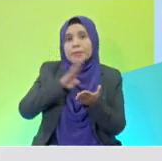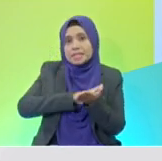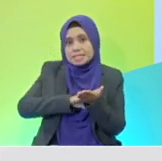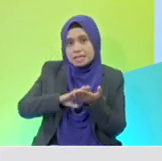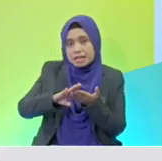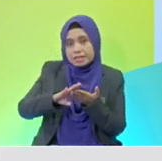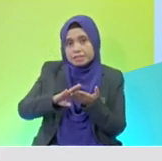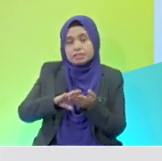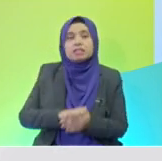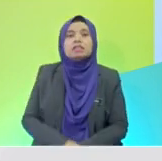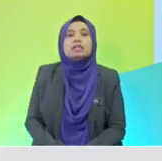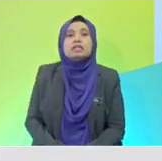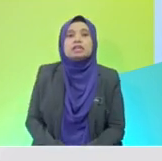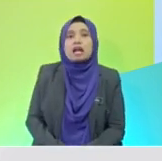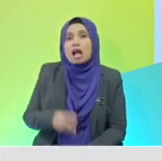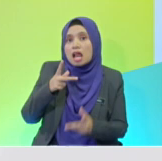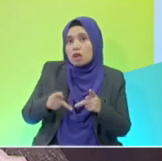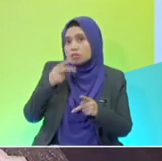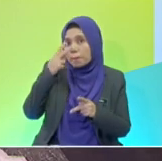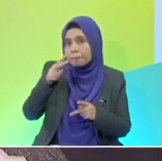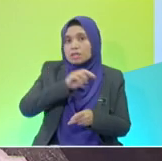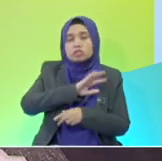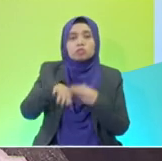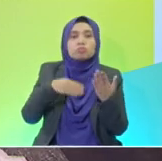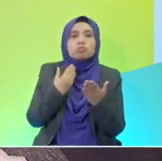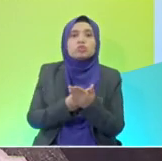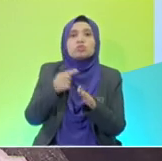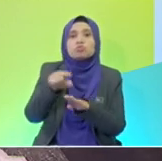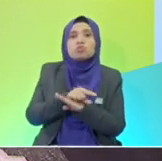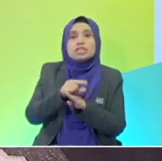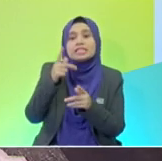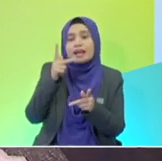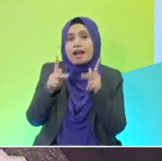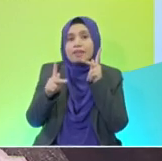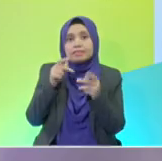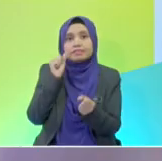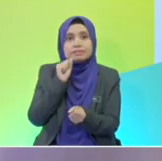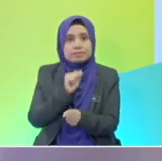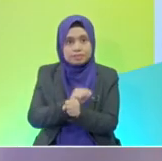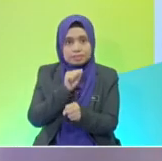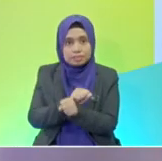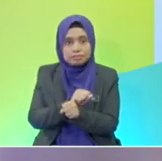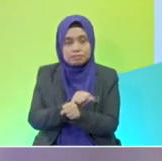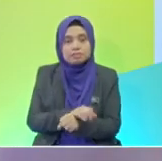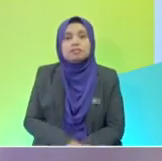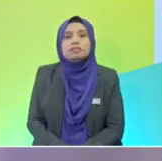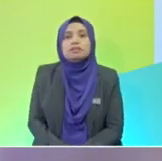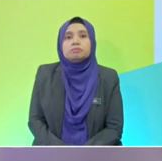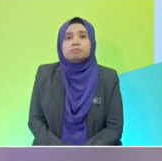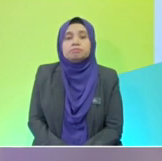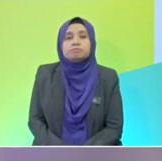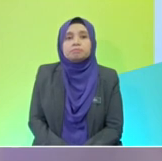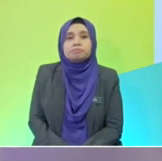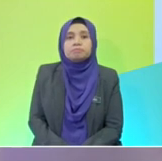bersih kayaknya Jadi kalian nampak dikasih itu semua adalah penggunaan kata kerja oke kita terus